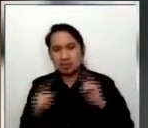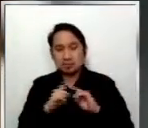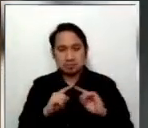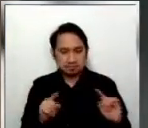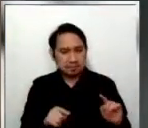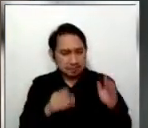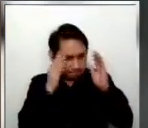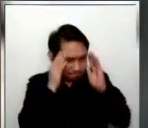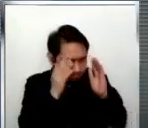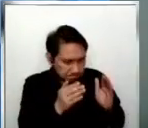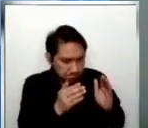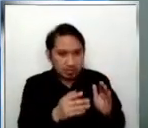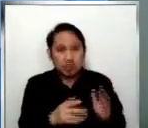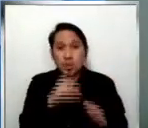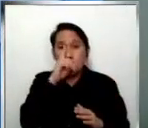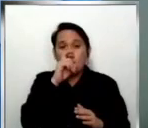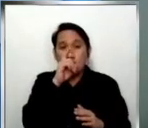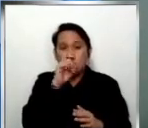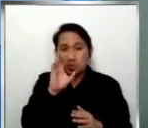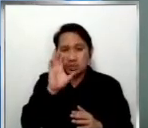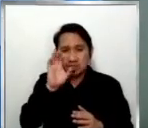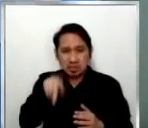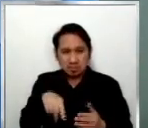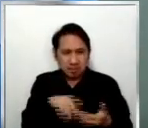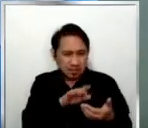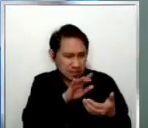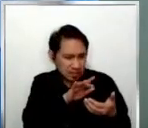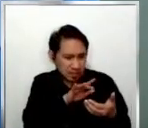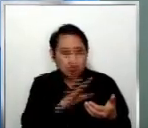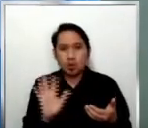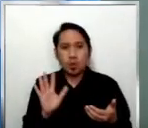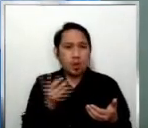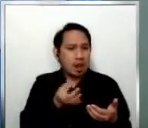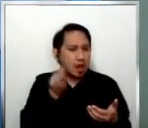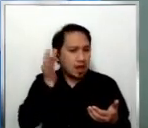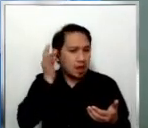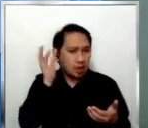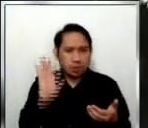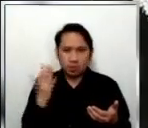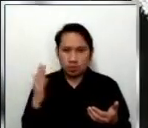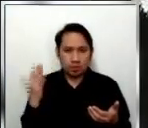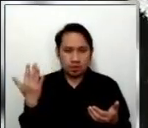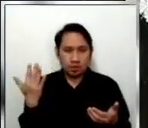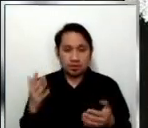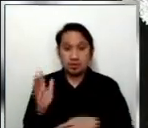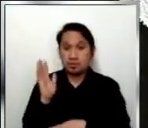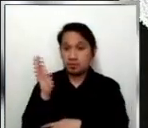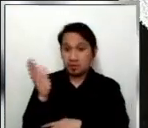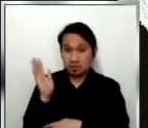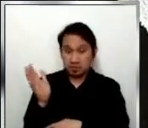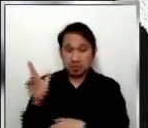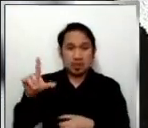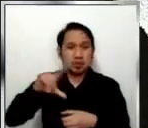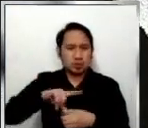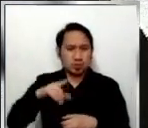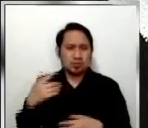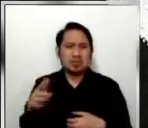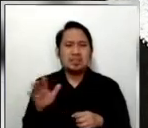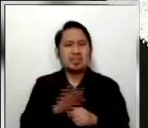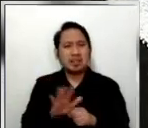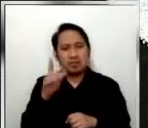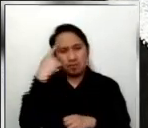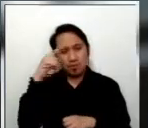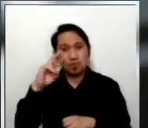Lumang cellphone ang gamit niya at wala siyang earphones. Ang 50 pesos na load, sapat lang daw para sa 2 araw na